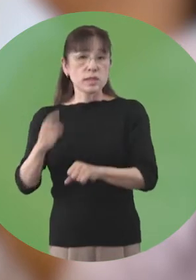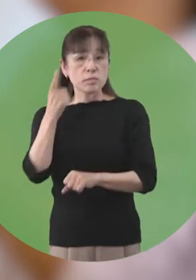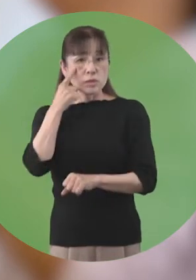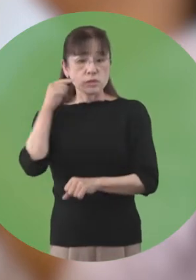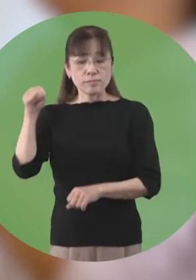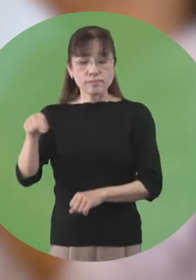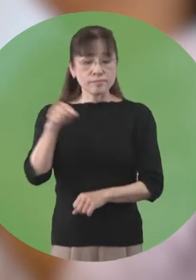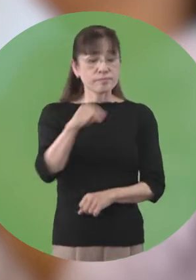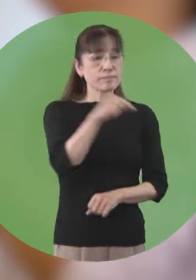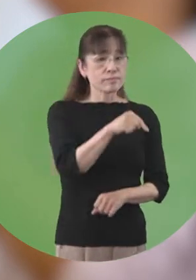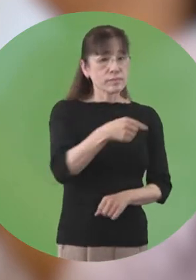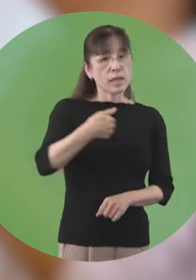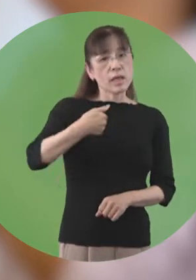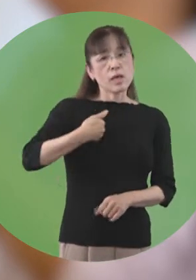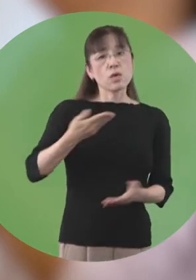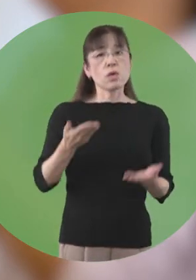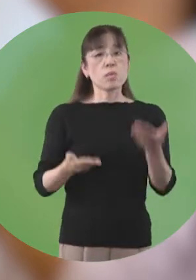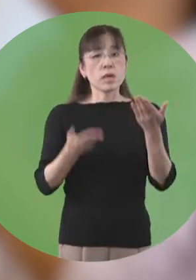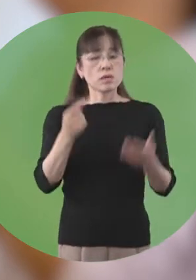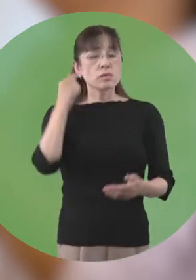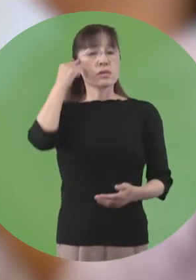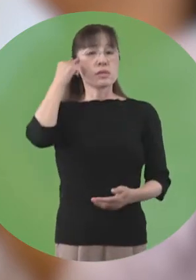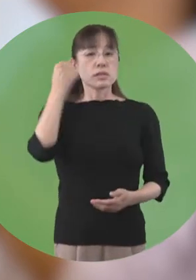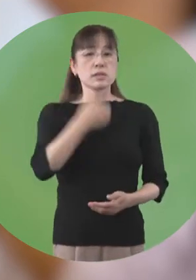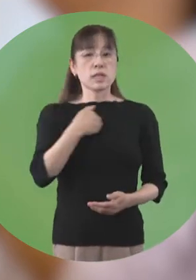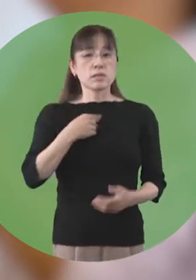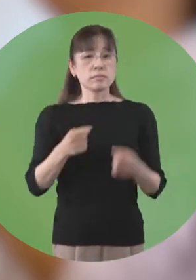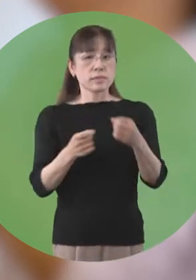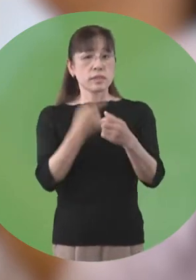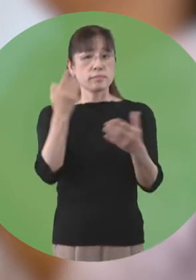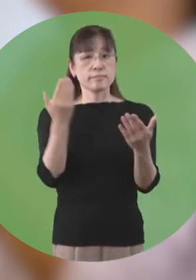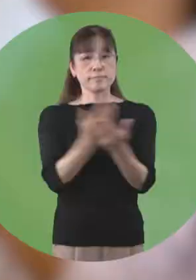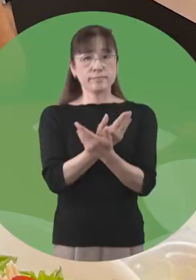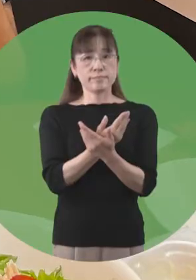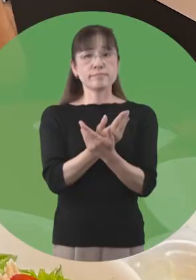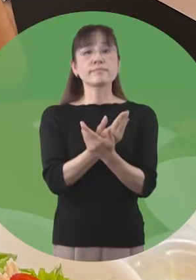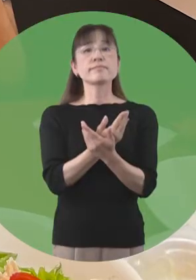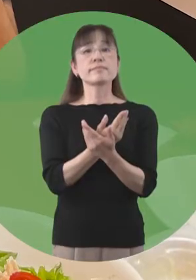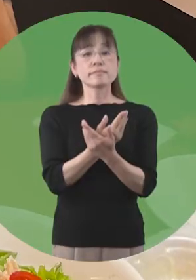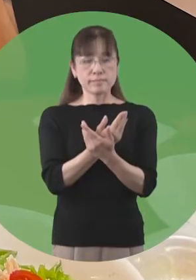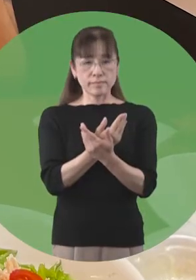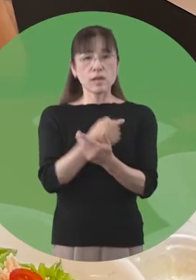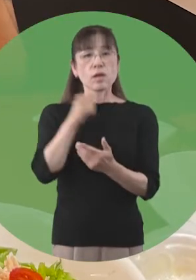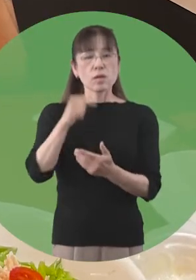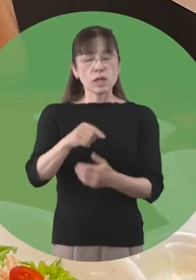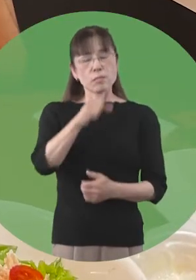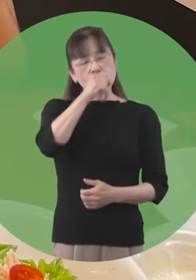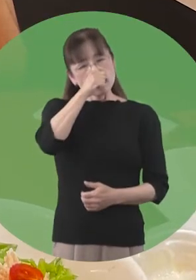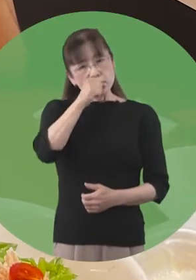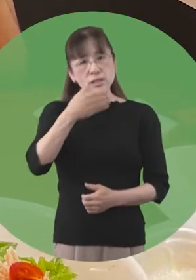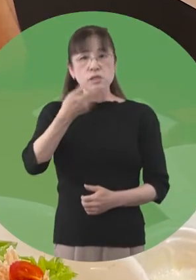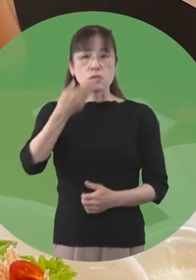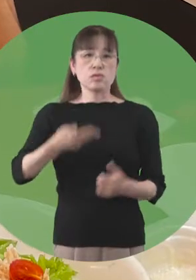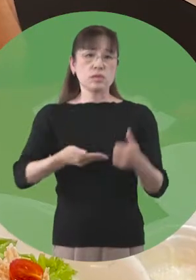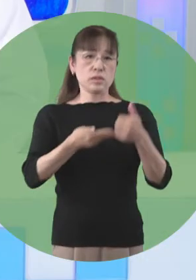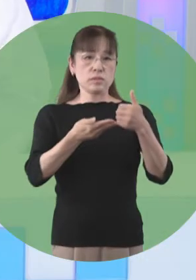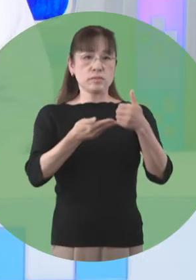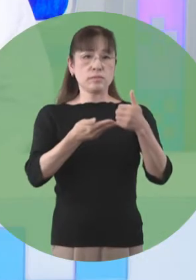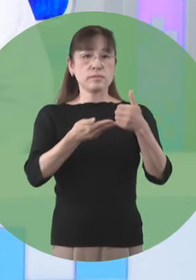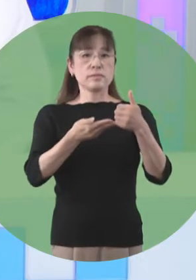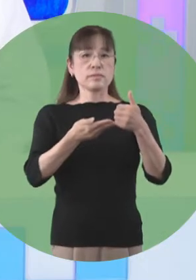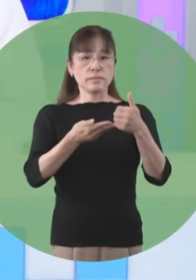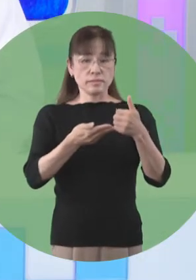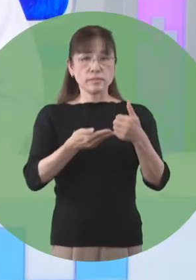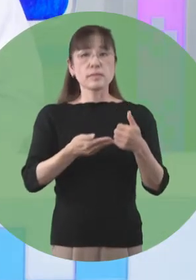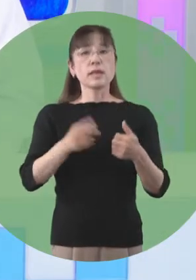と、栄養バランスを意識するきっかけになりますよね。これも立派な食育です。